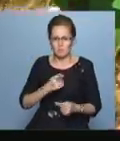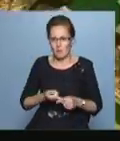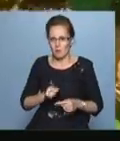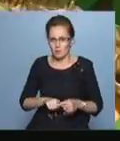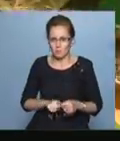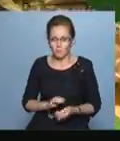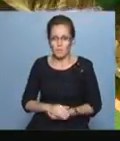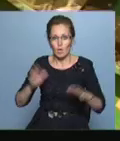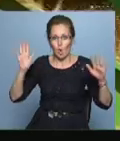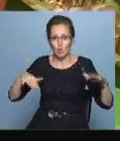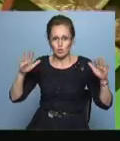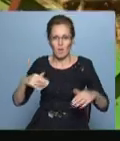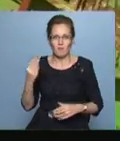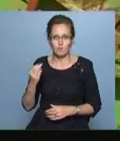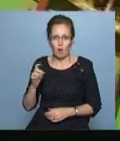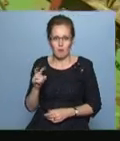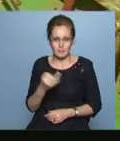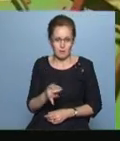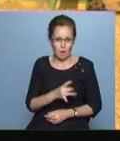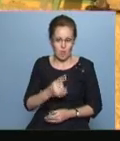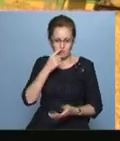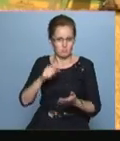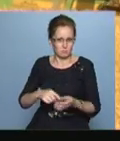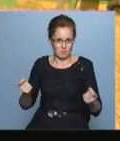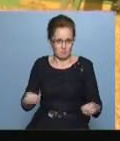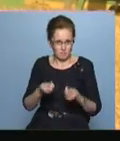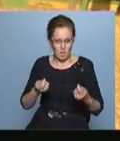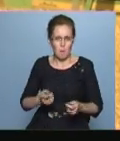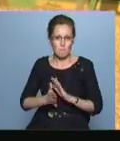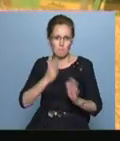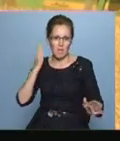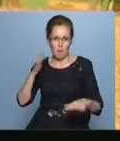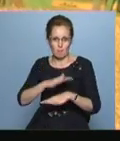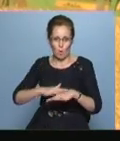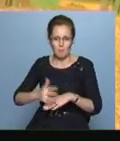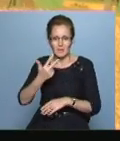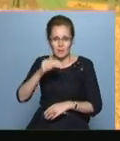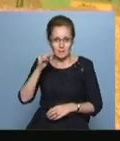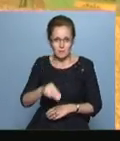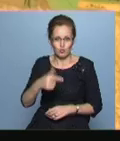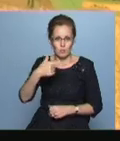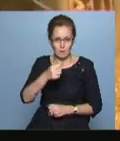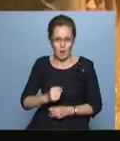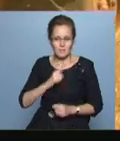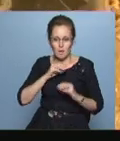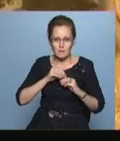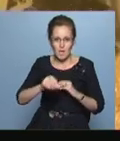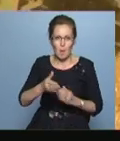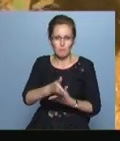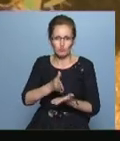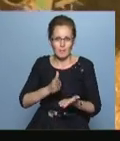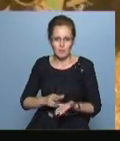Дожди в Шарканский район нынче заглядывали редко. Чаще проходили мимо полей. 3000 гектаров земли засадили пшеницей, ячменем,